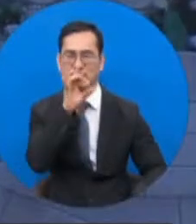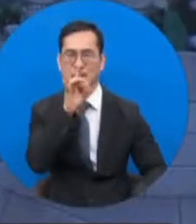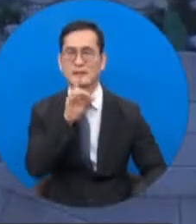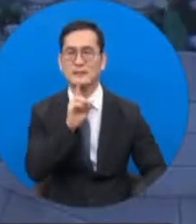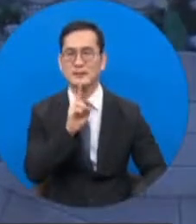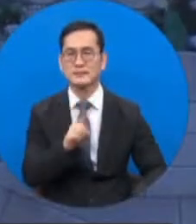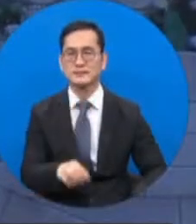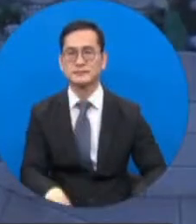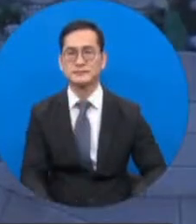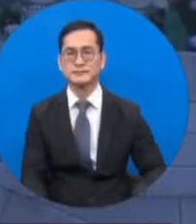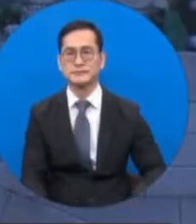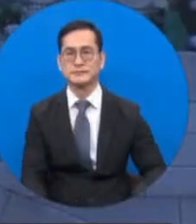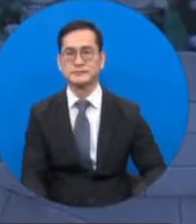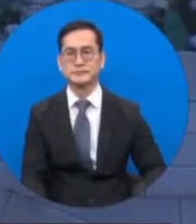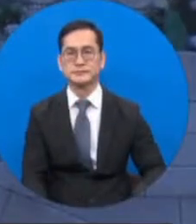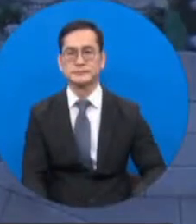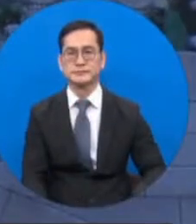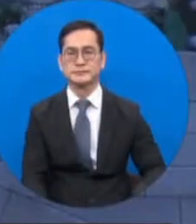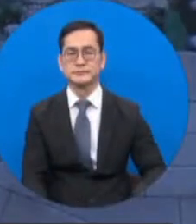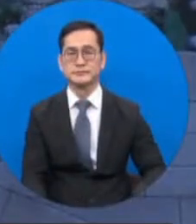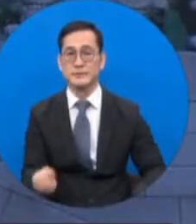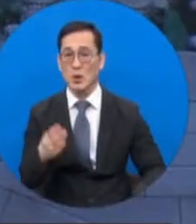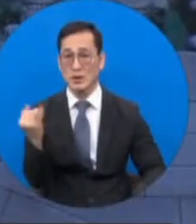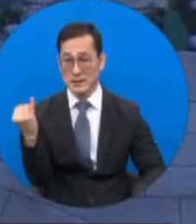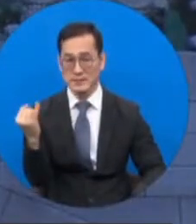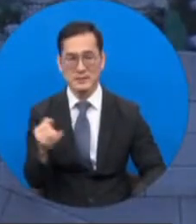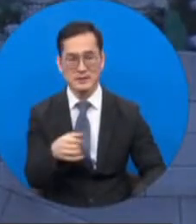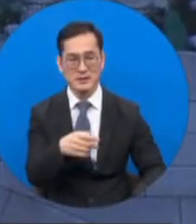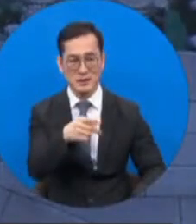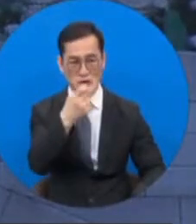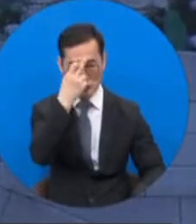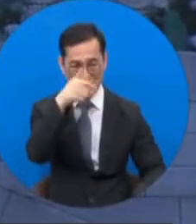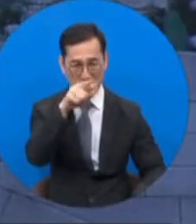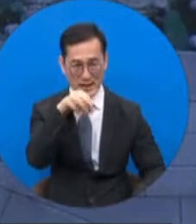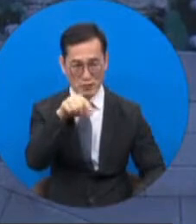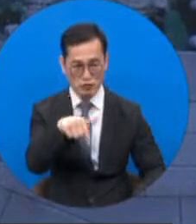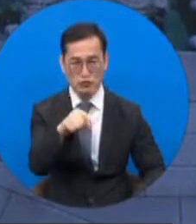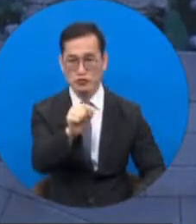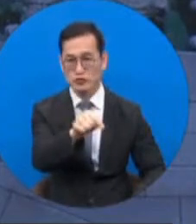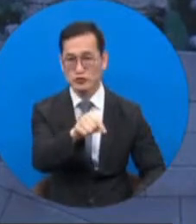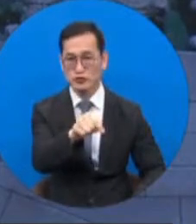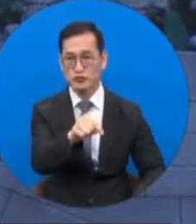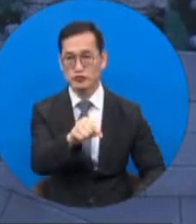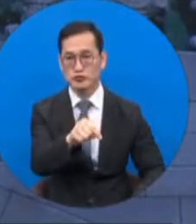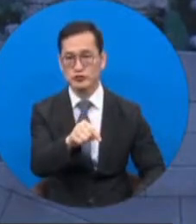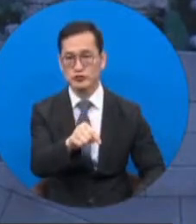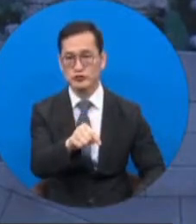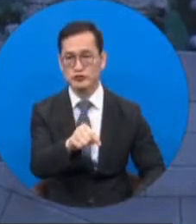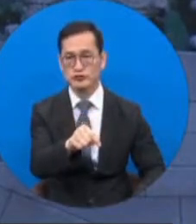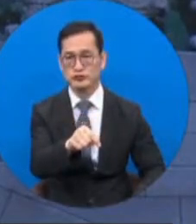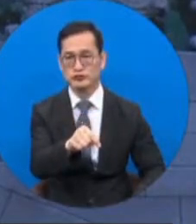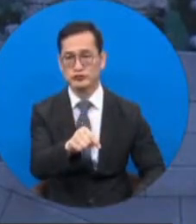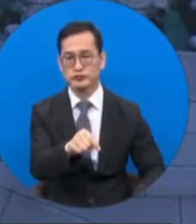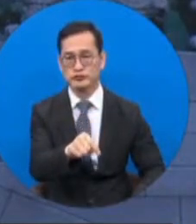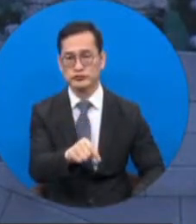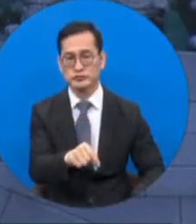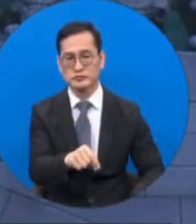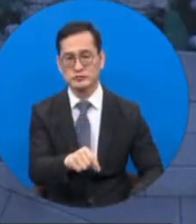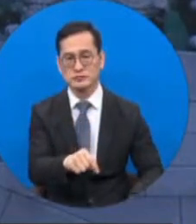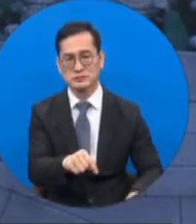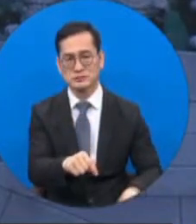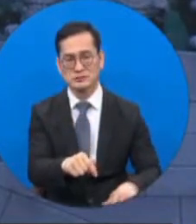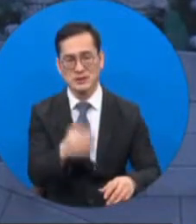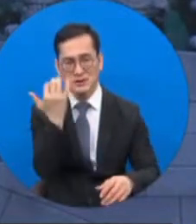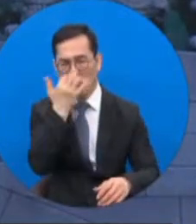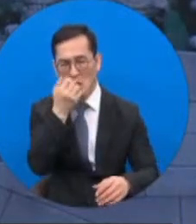박 전 비대위원장이 문제 삼은 것 중에 하나는 최강욱 의원의 소위 짤짤이 징계건이 선거 이후로 미뤄졌다는 것에 대해서도